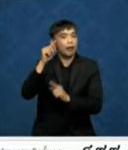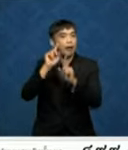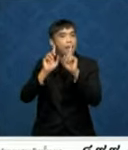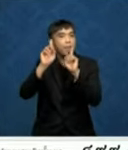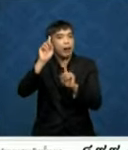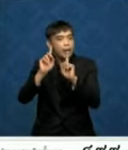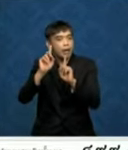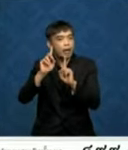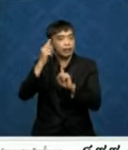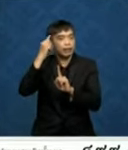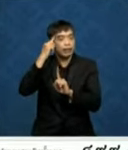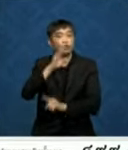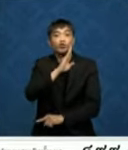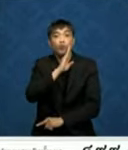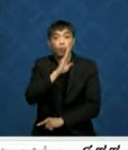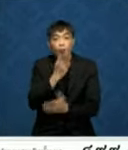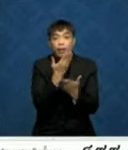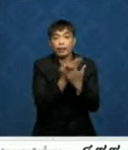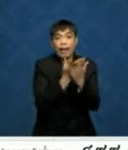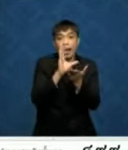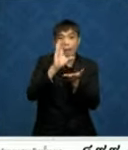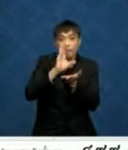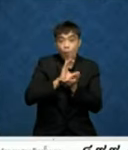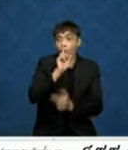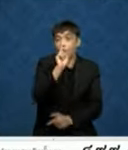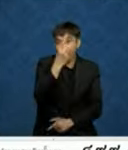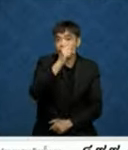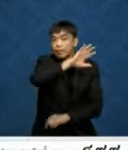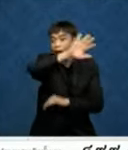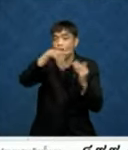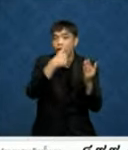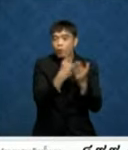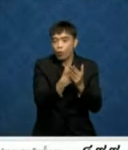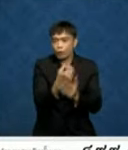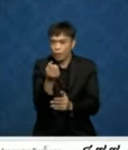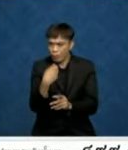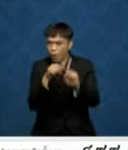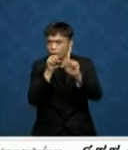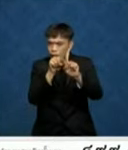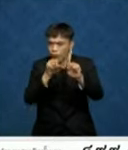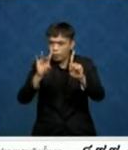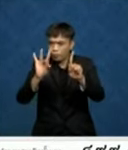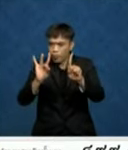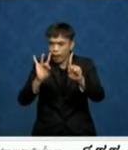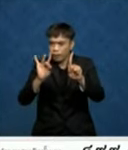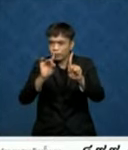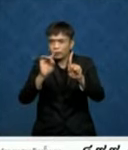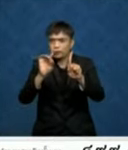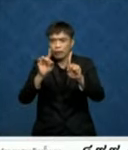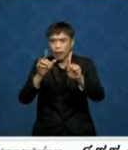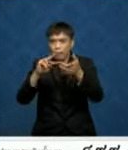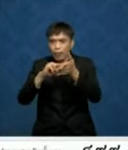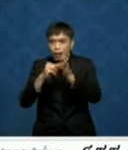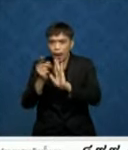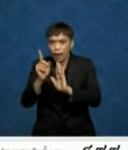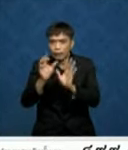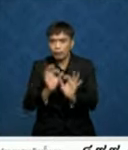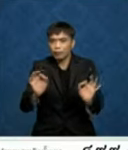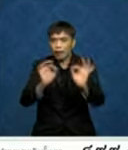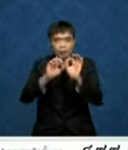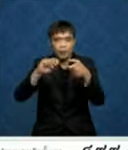จงจากกระทรวงการคลังที่บอกว่า 1.2 ถึง 1.8% ดังนั้นจึงมีปัญหา2เรื่องนะครับปัญหาแรกคือแหล่งที่มาของเงิน